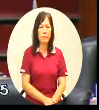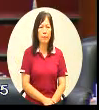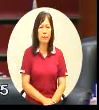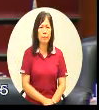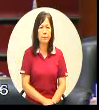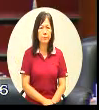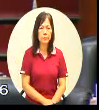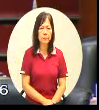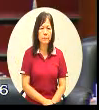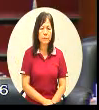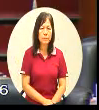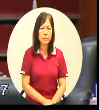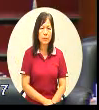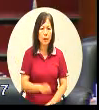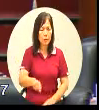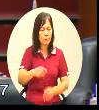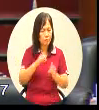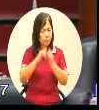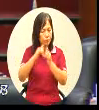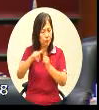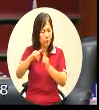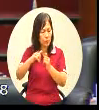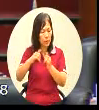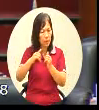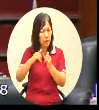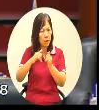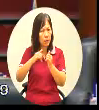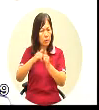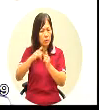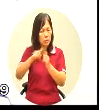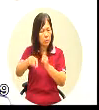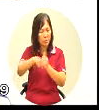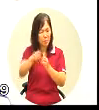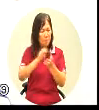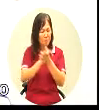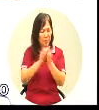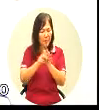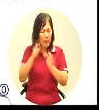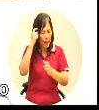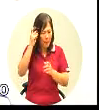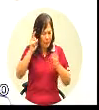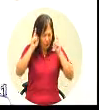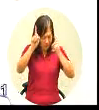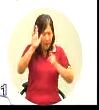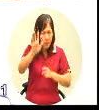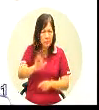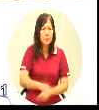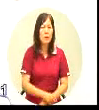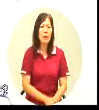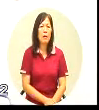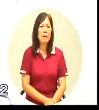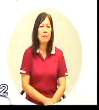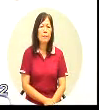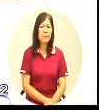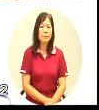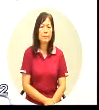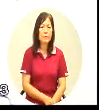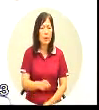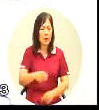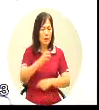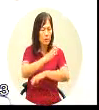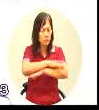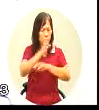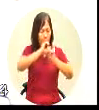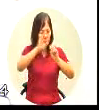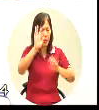了。所以现在这边的居民也非常这些渔民朋友也非常的生气哦。那这个新闻也有报